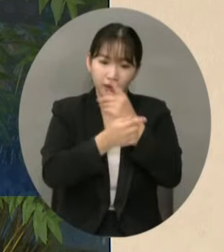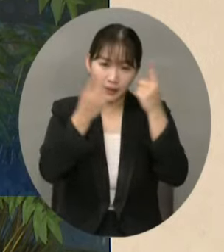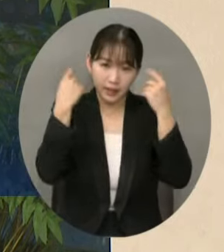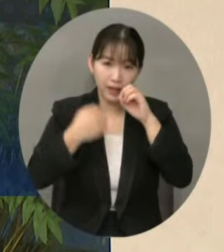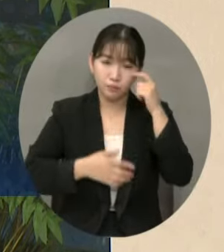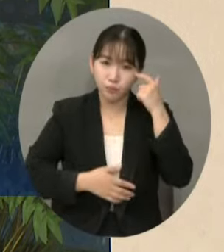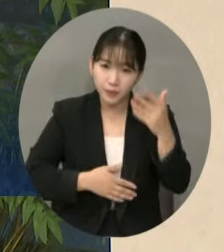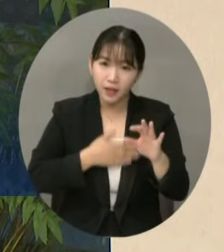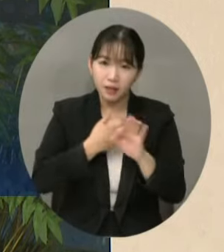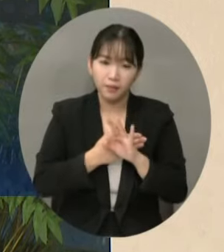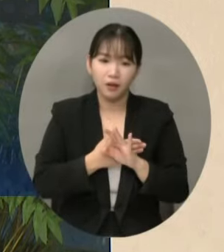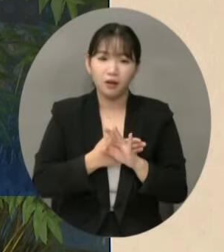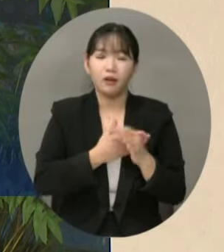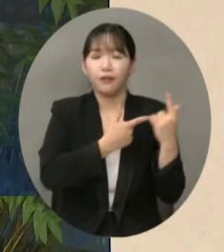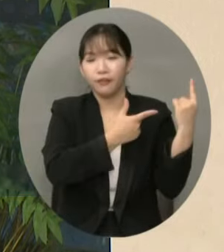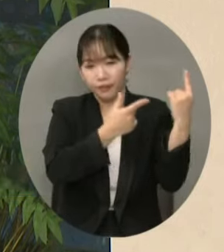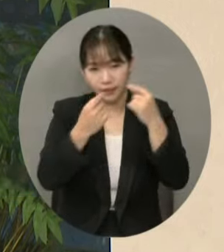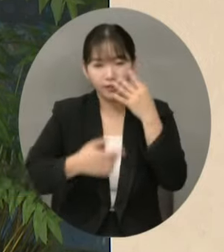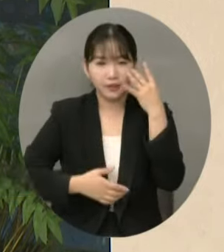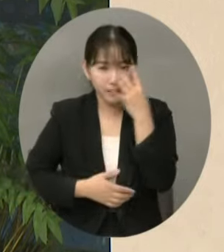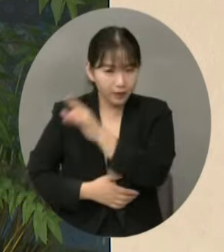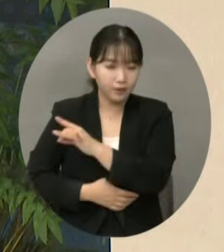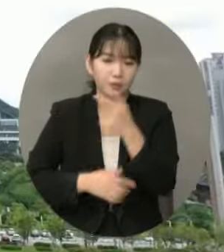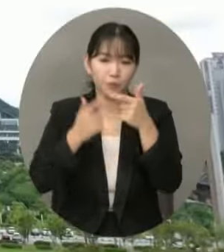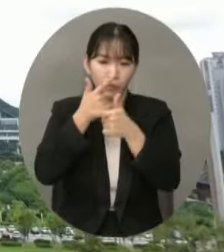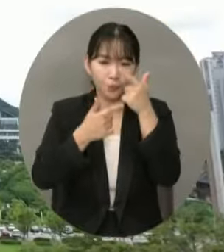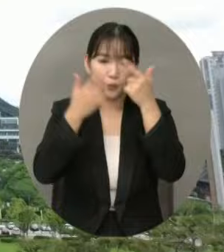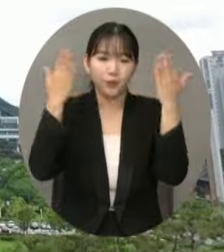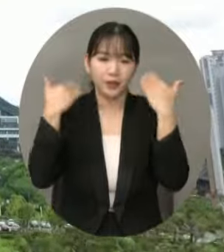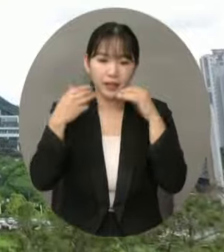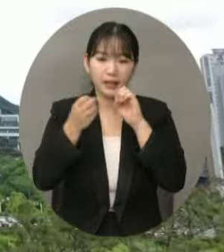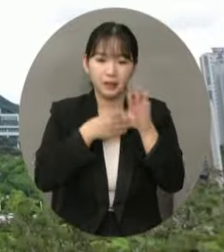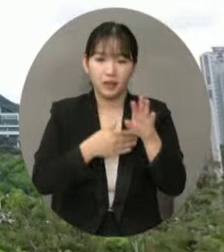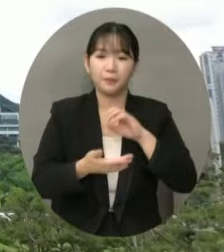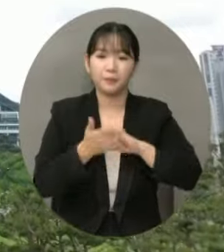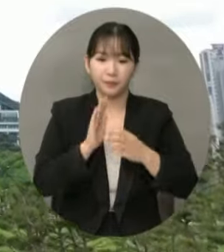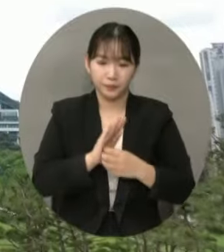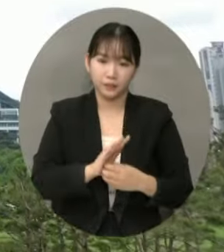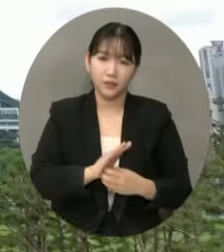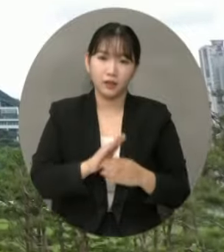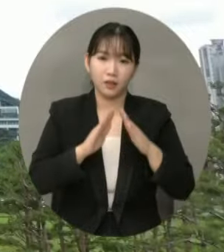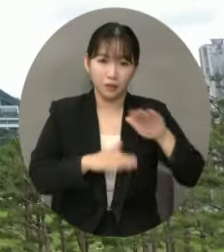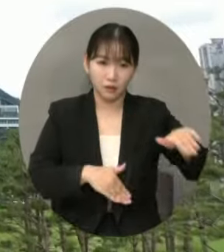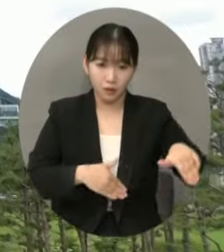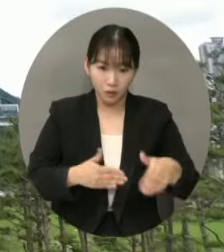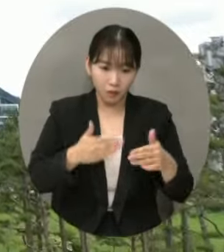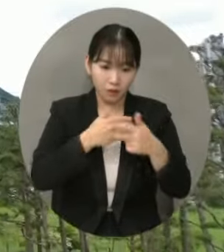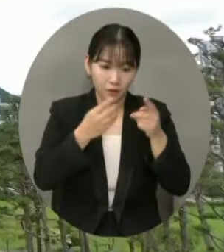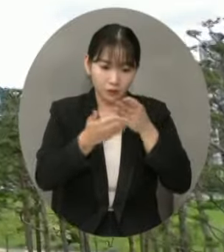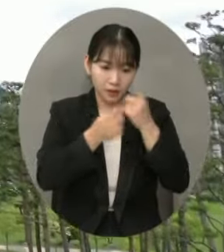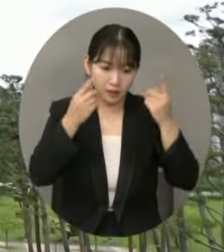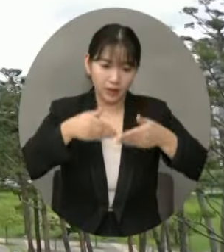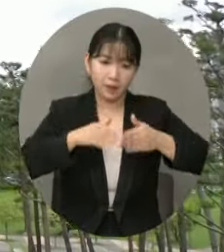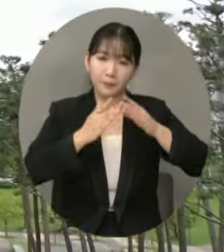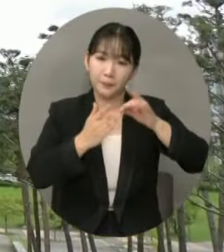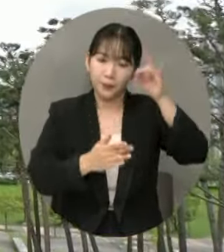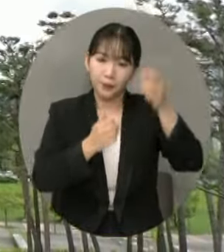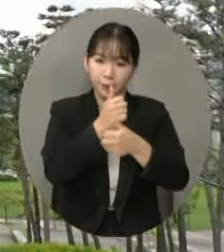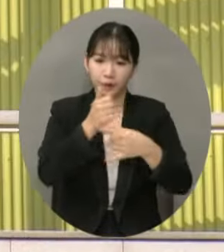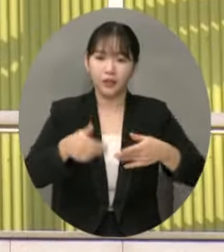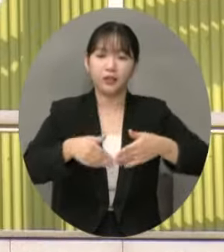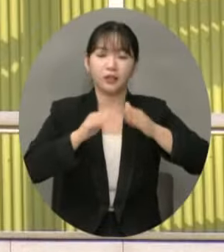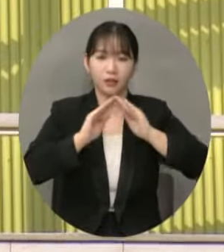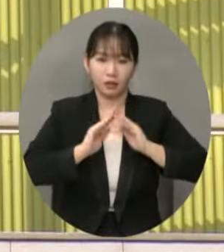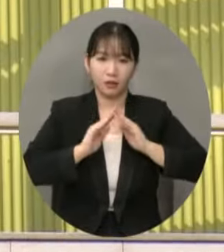의과대학이라고 하면 이견 없이 목포대학교였습니다. 전라남도는 국립의과대학 설립 방식 선정위원회를